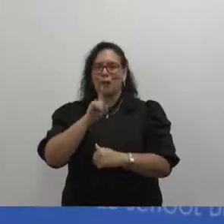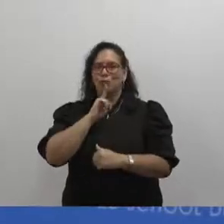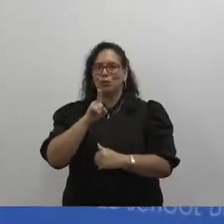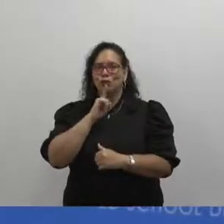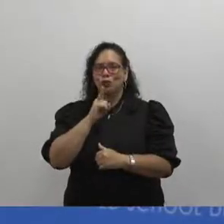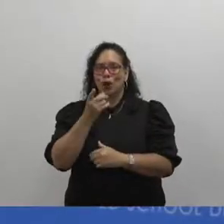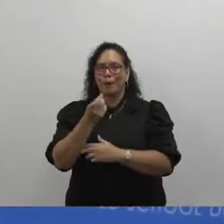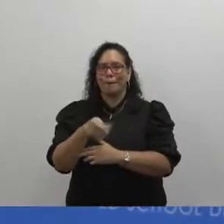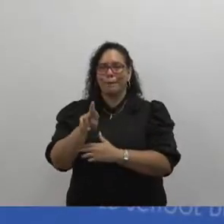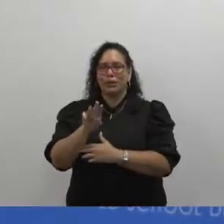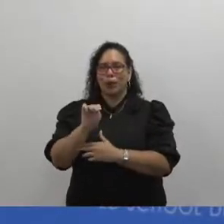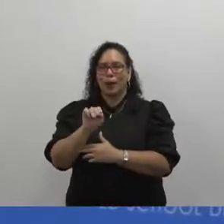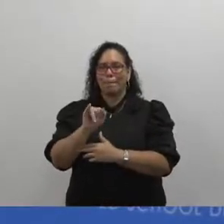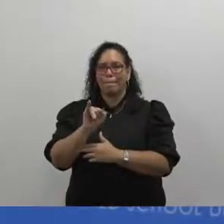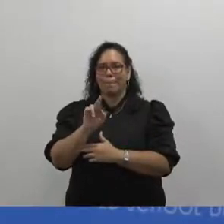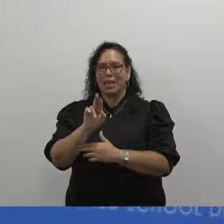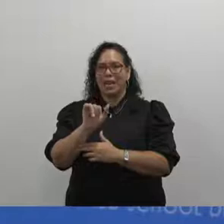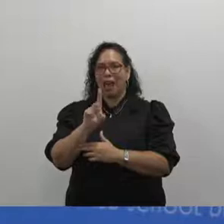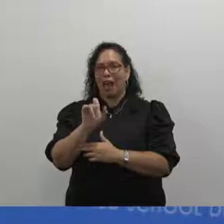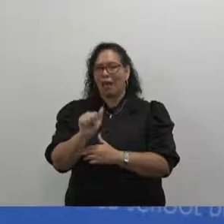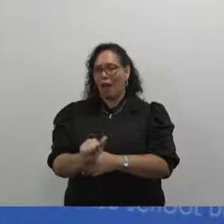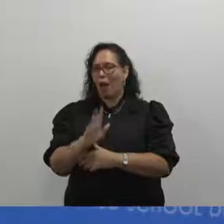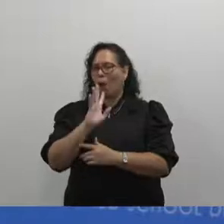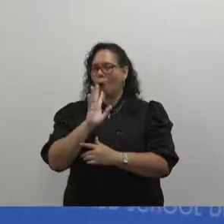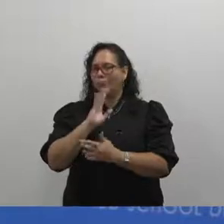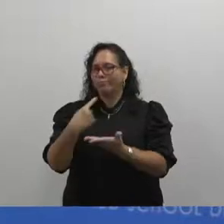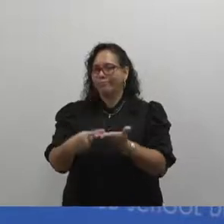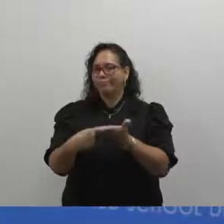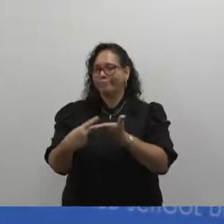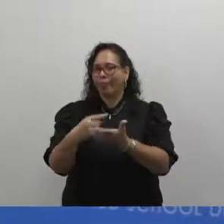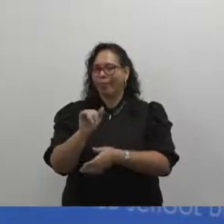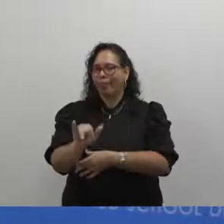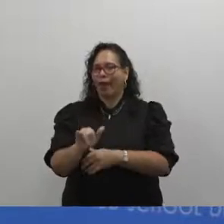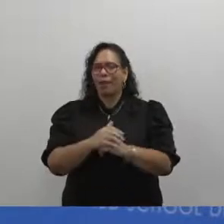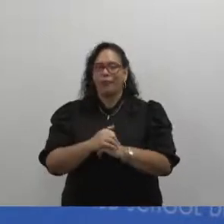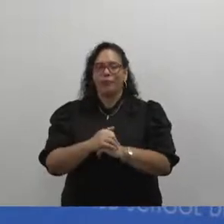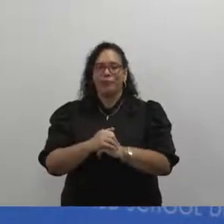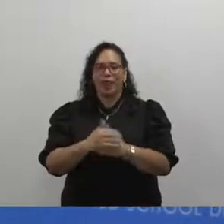ca riêp trăm chi đầm nà ca xôm ọ cún